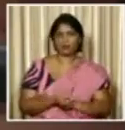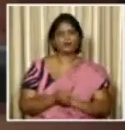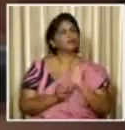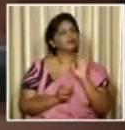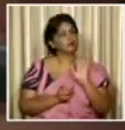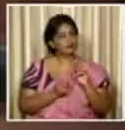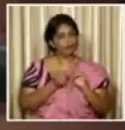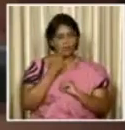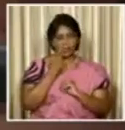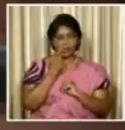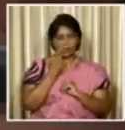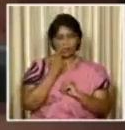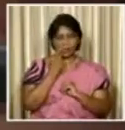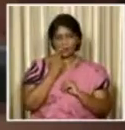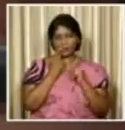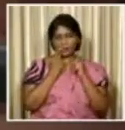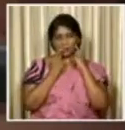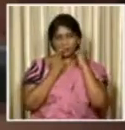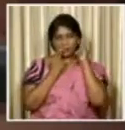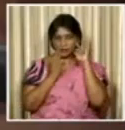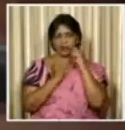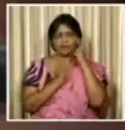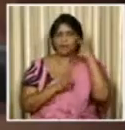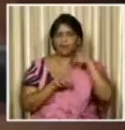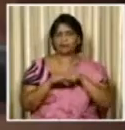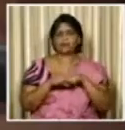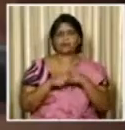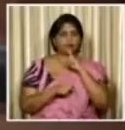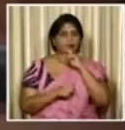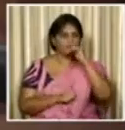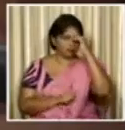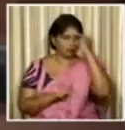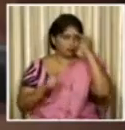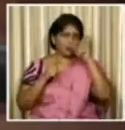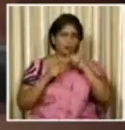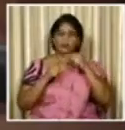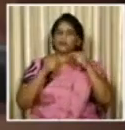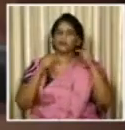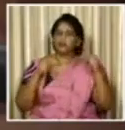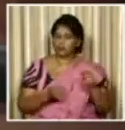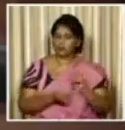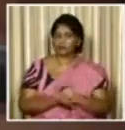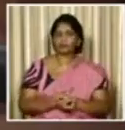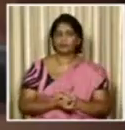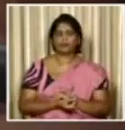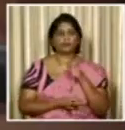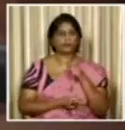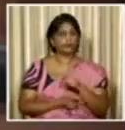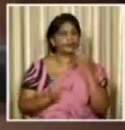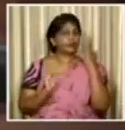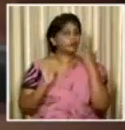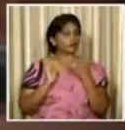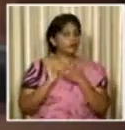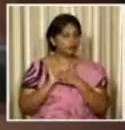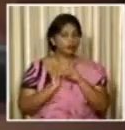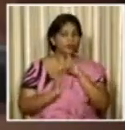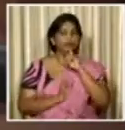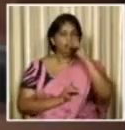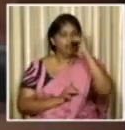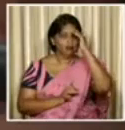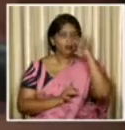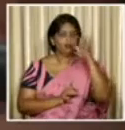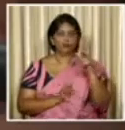වුවත් මේ ඉදිරිපත් කර තිබෙන විශ්වාසභංගයේ කතානායකවරයාට එරෙහිව මේකේ තියෙන පදනම තමයි